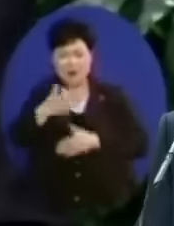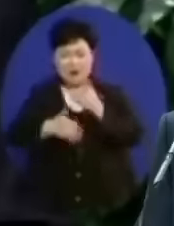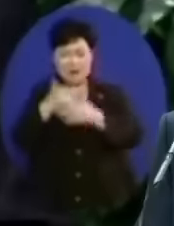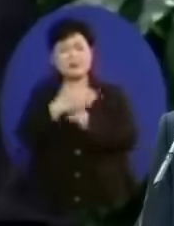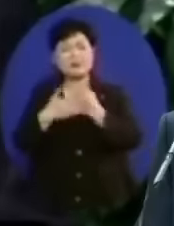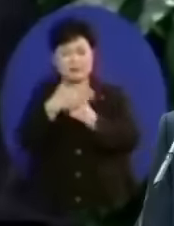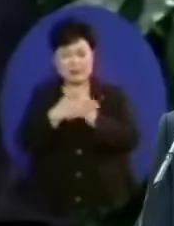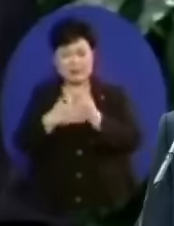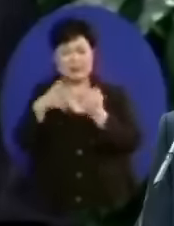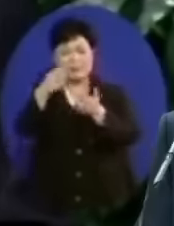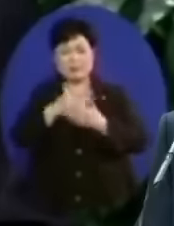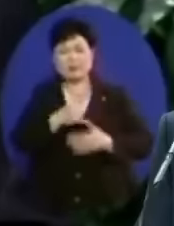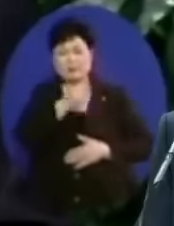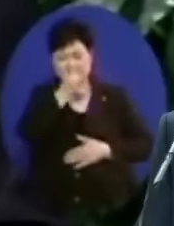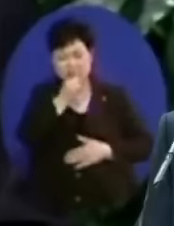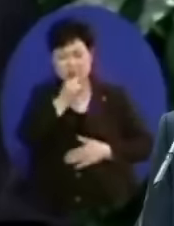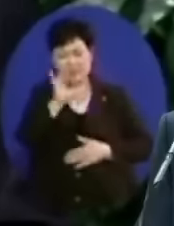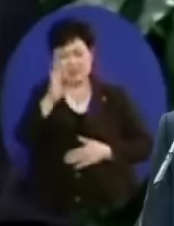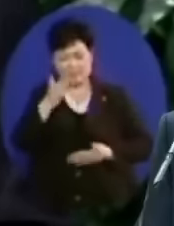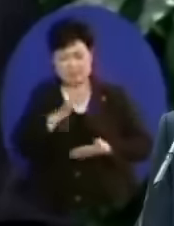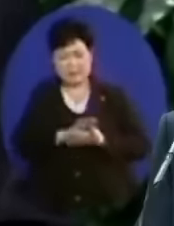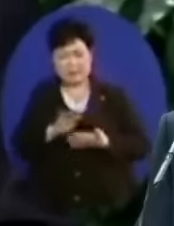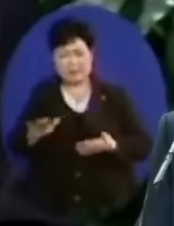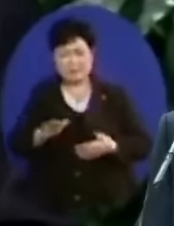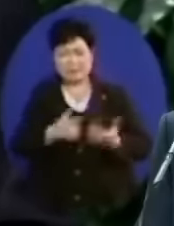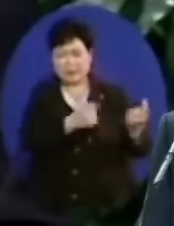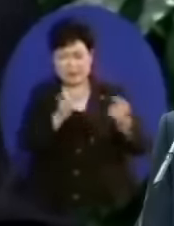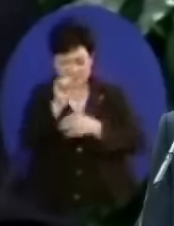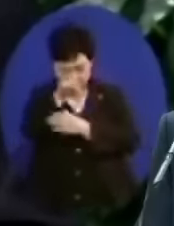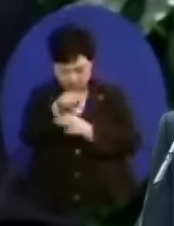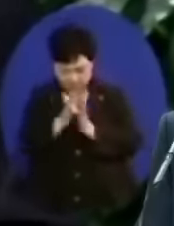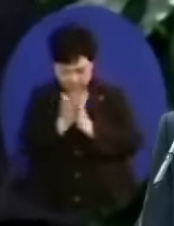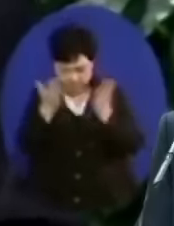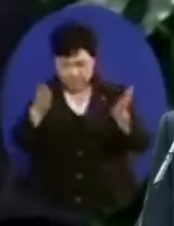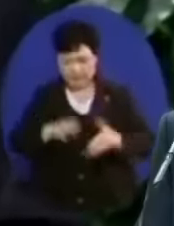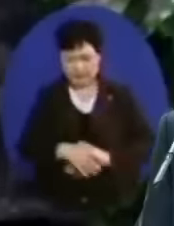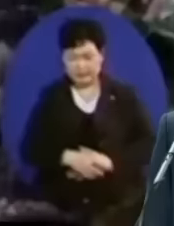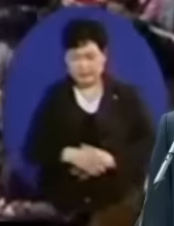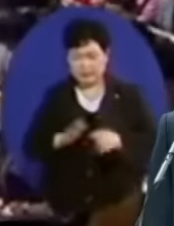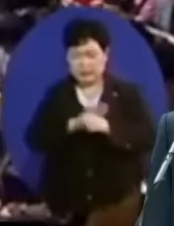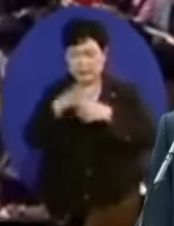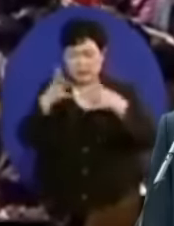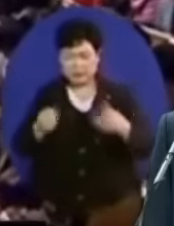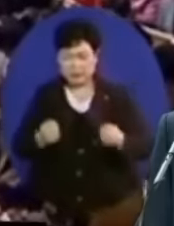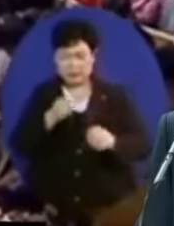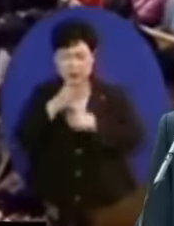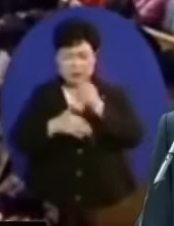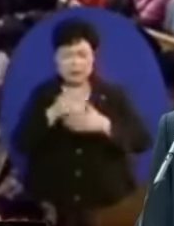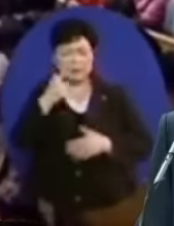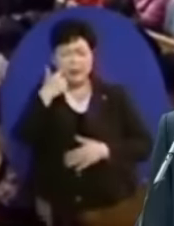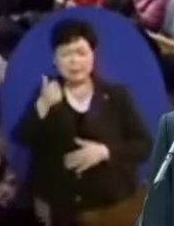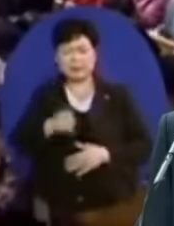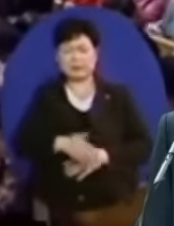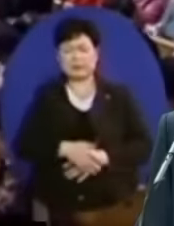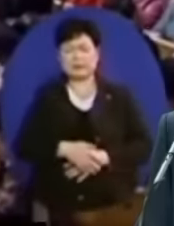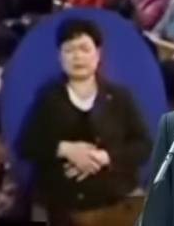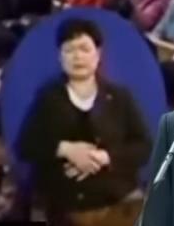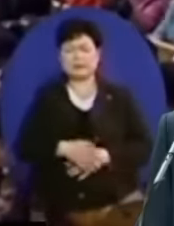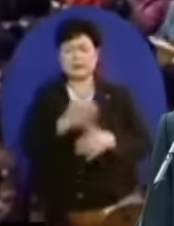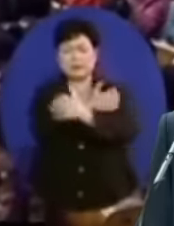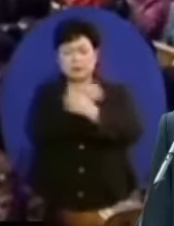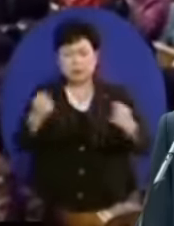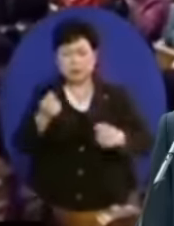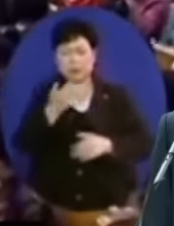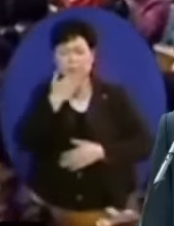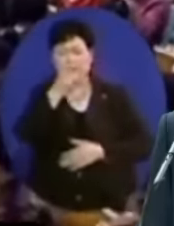은혜를 받을 수가 있는 것입니다. 다시 고개서 기도하겠습니다. 사랑이 많으신 우리 하나님 아버지, 용서할